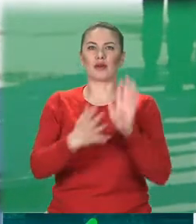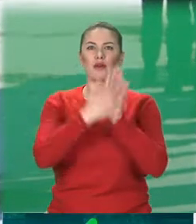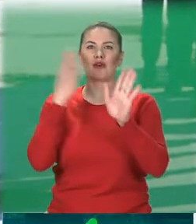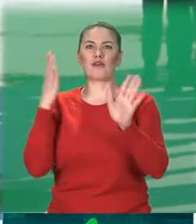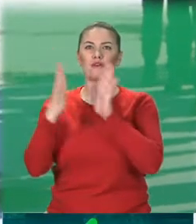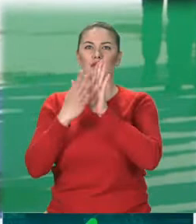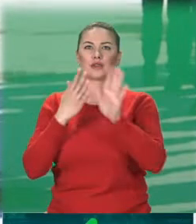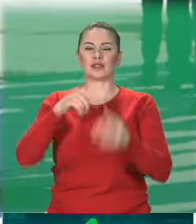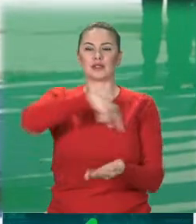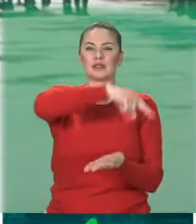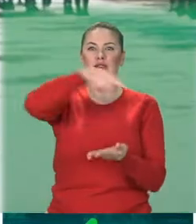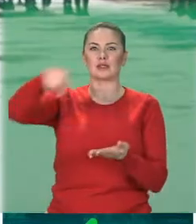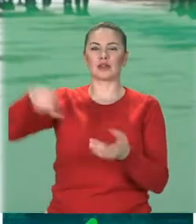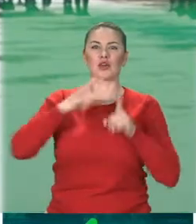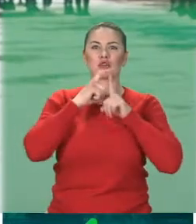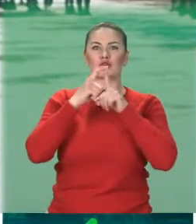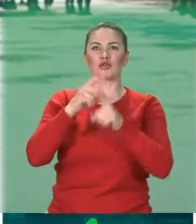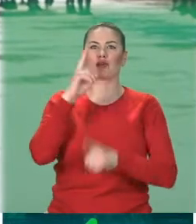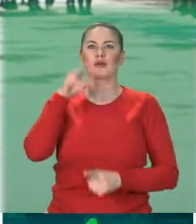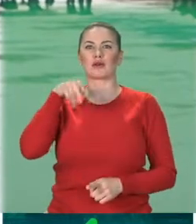Сахалина! Рукой